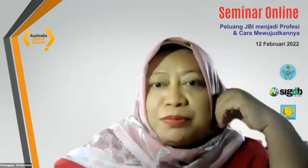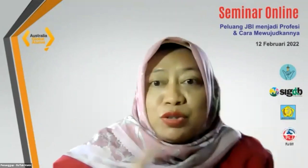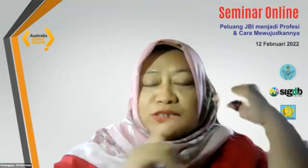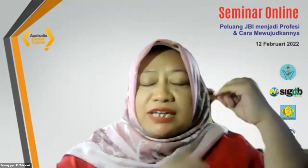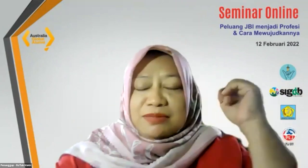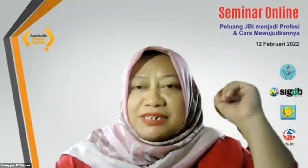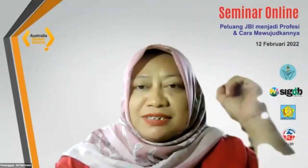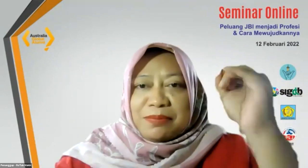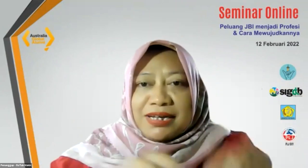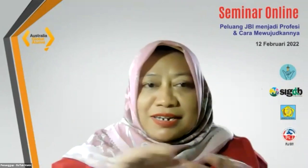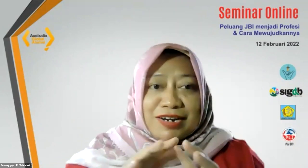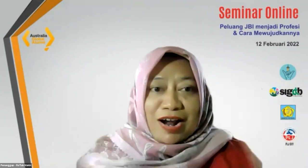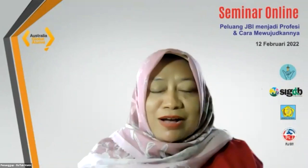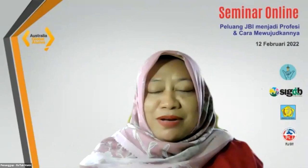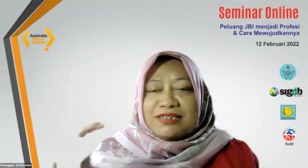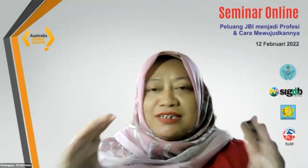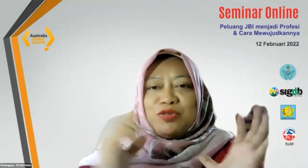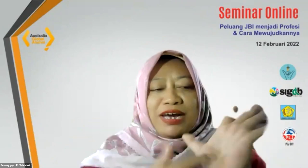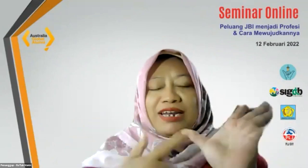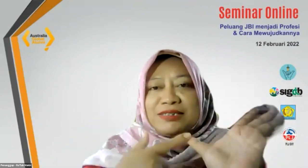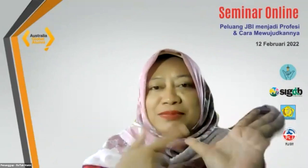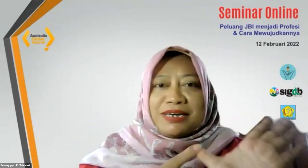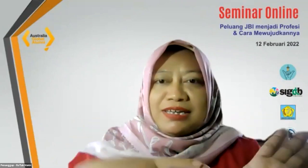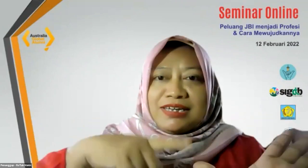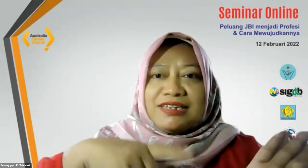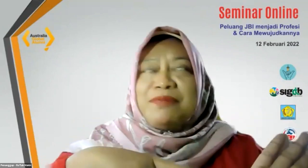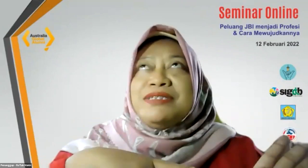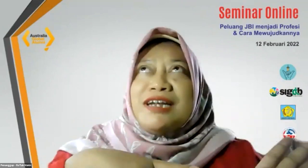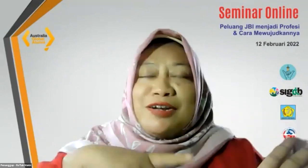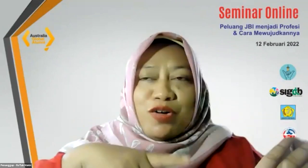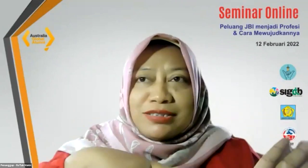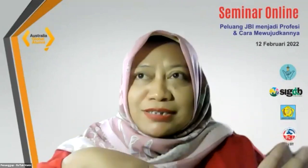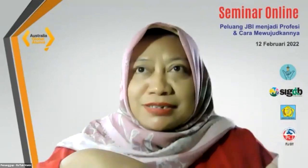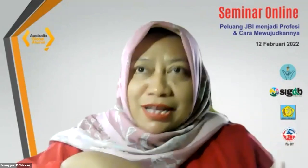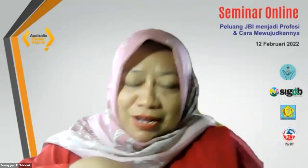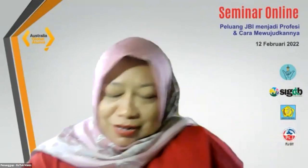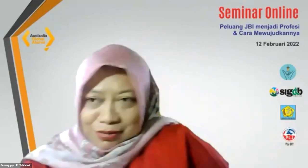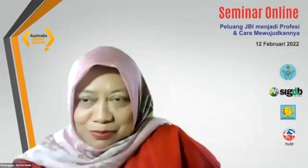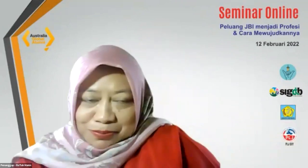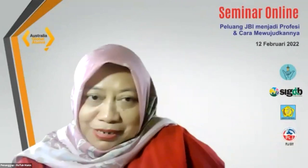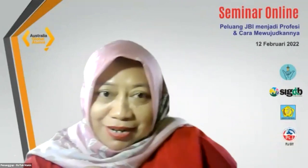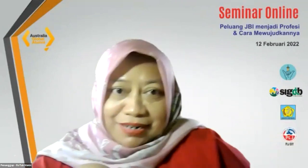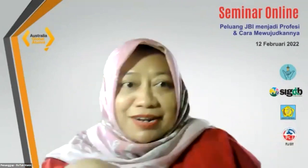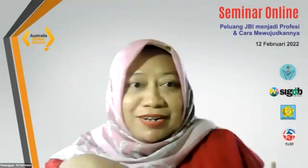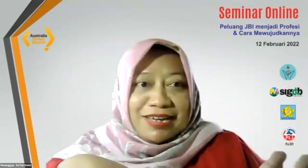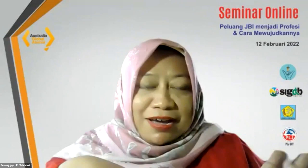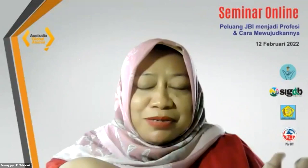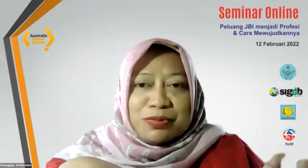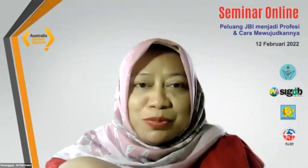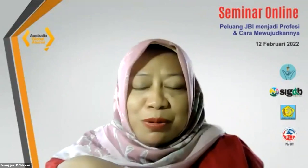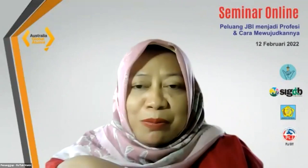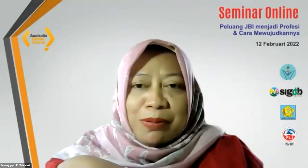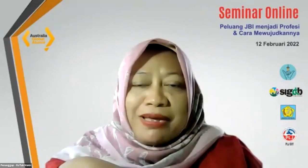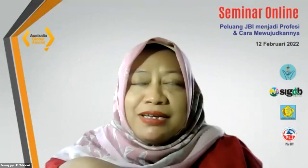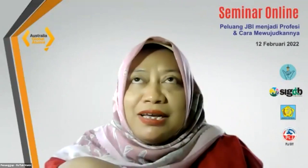betul sekali masa disampaikan tadi ada ragam kan jadi untuk LSP ini ini saya bicara dari konteks pendidikan dan ini